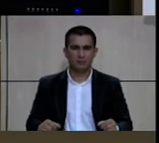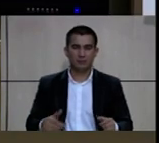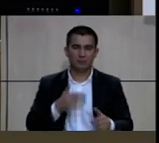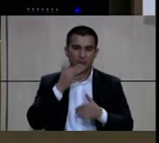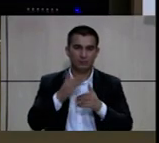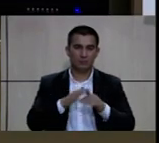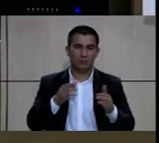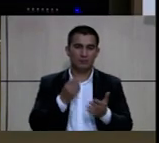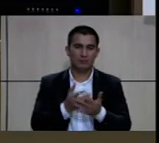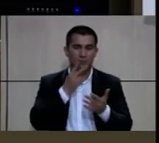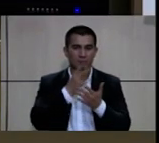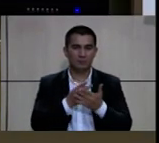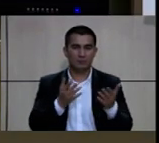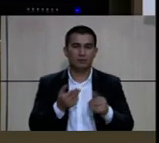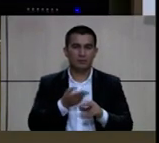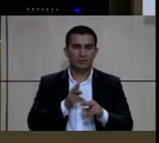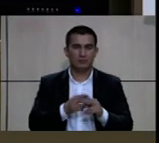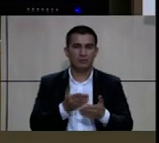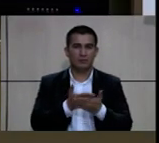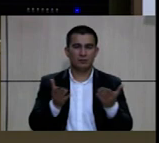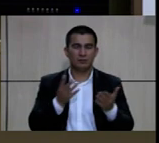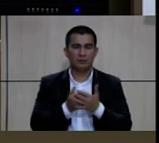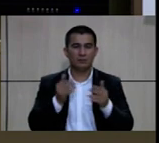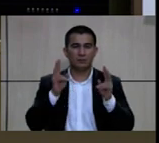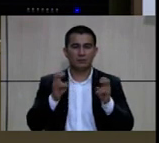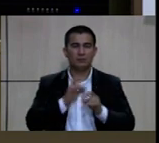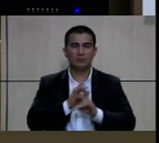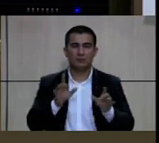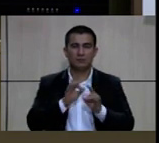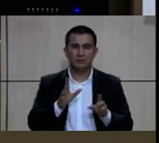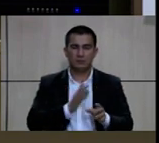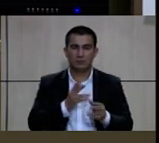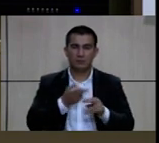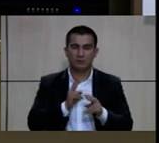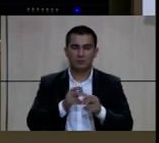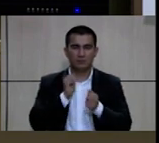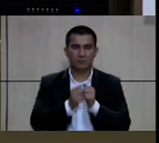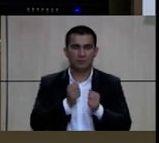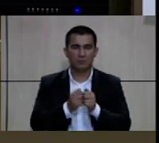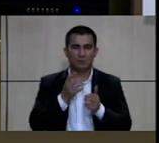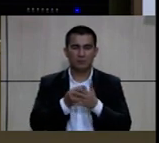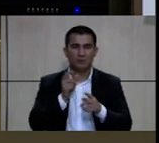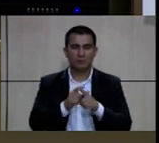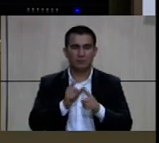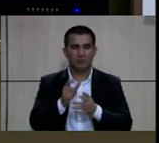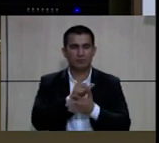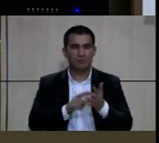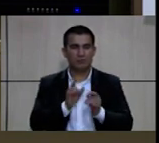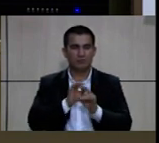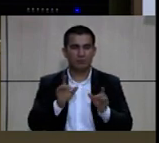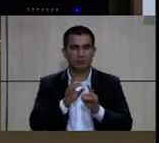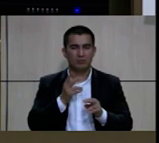Keling aziz o'quvchilar, ya'ni biz bugungi mavzuni mustahkamlash uchun Singwin metodidan